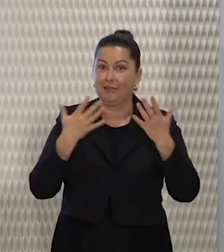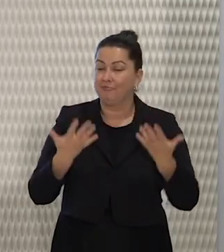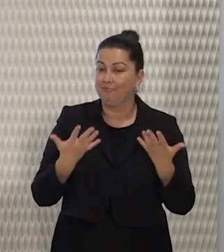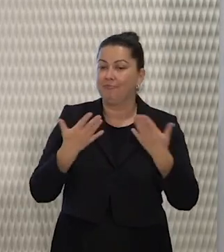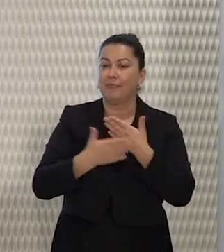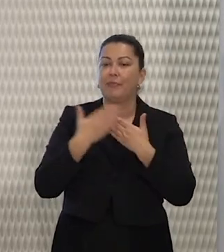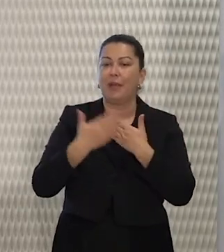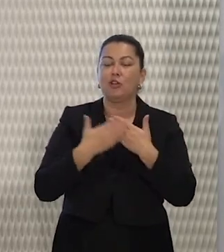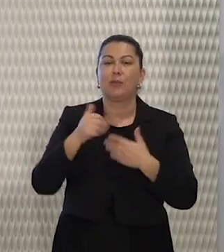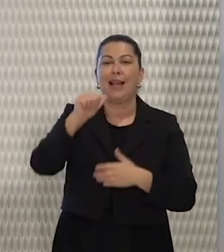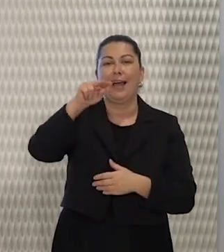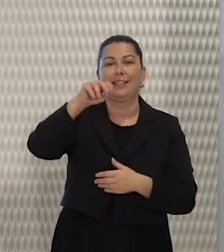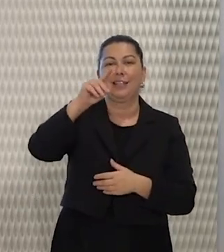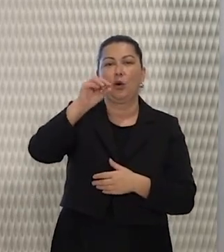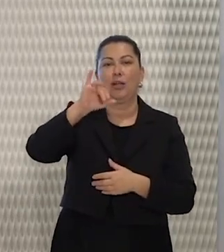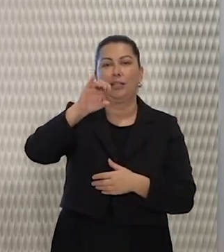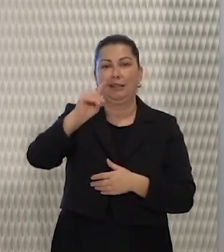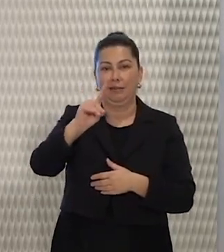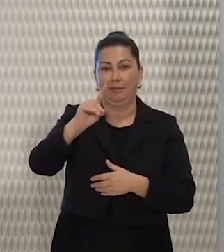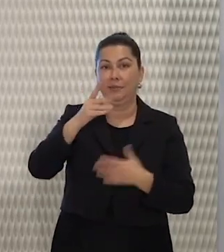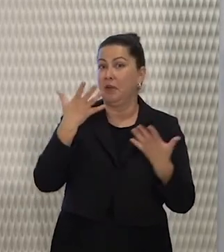zum Beispiel Android gemacht hat.